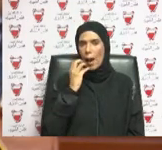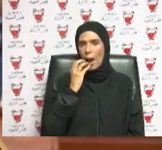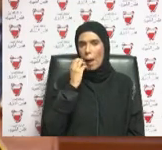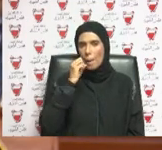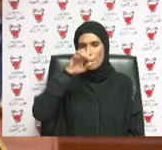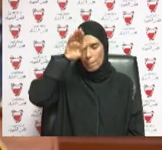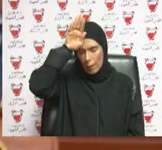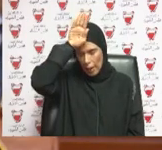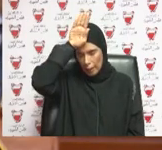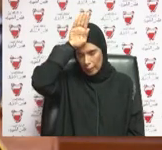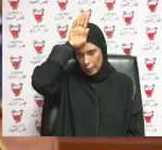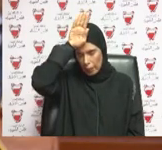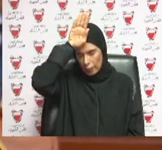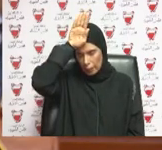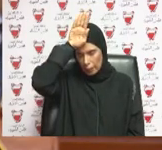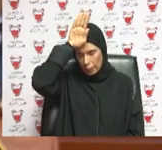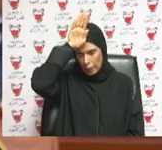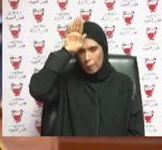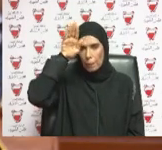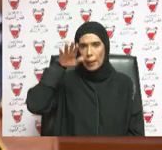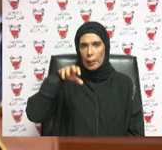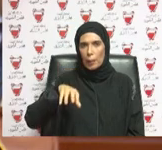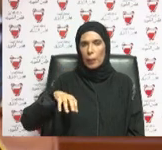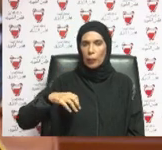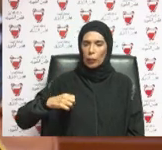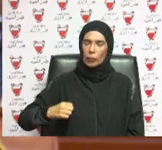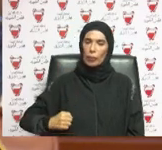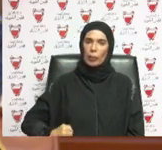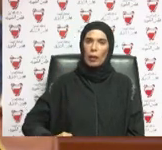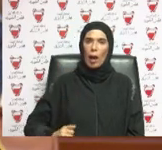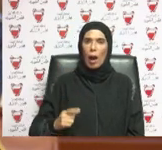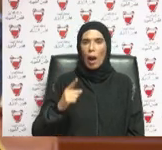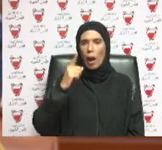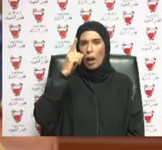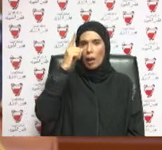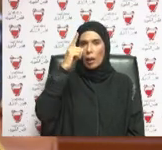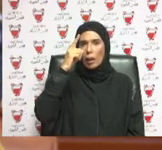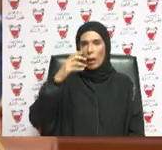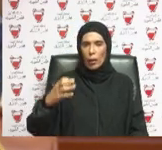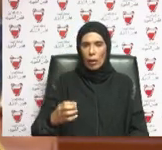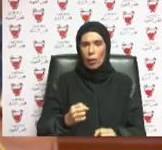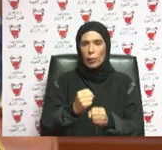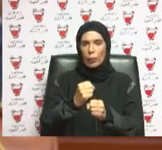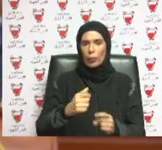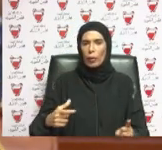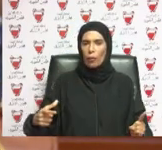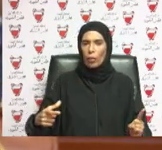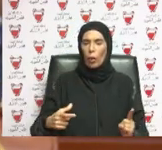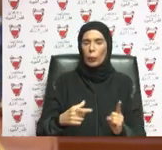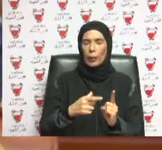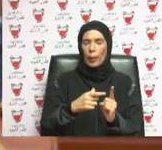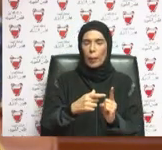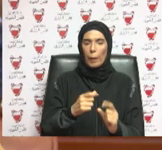حضرة صاحب الجلالة الملك حمد بن عيسى آل خليفة عاهل البلاد